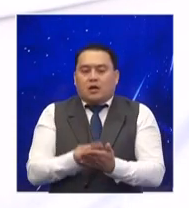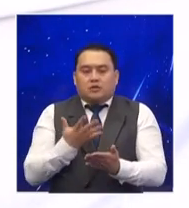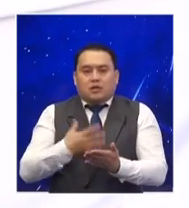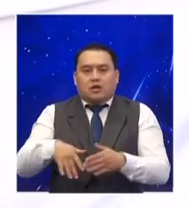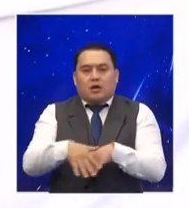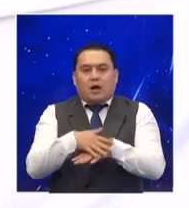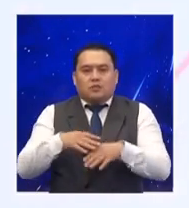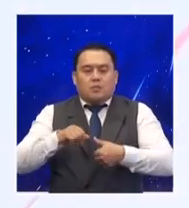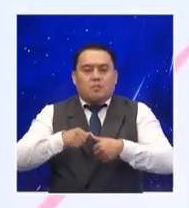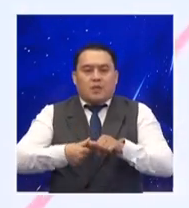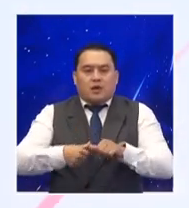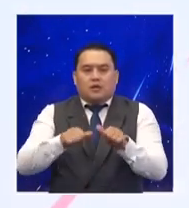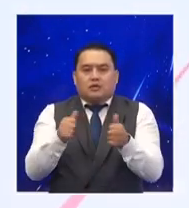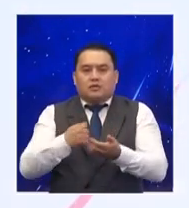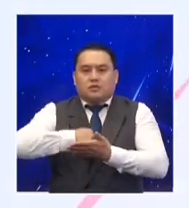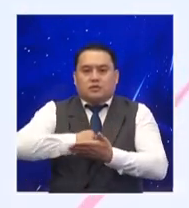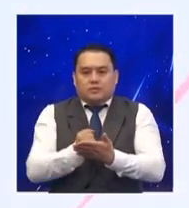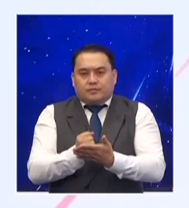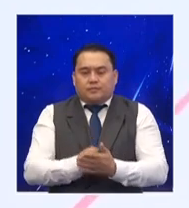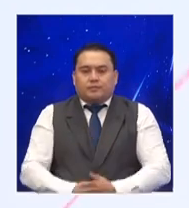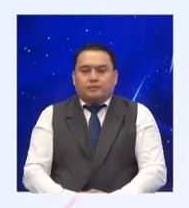ел мәңгілік дейді.